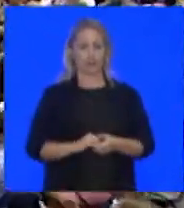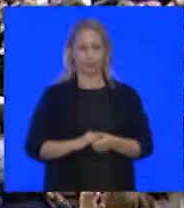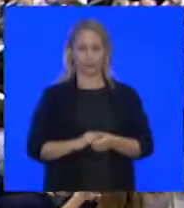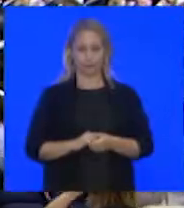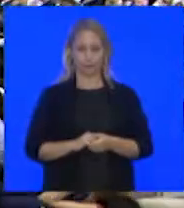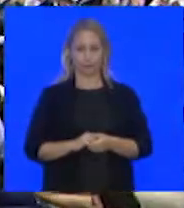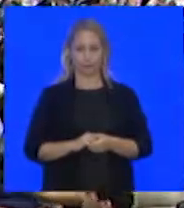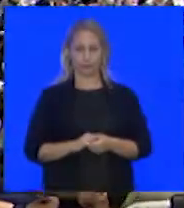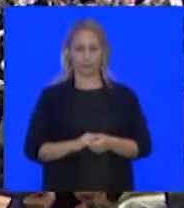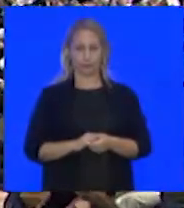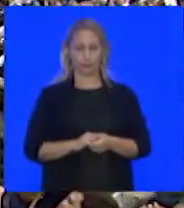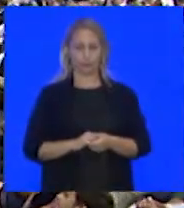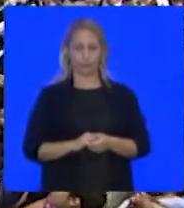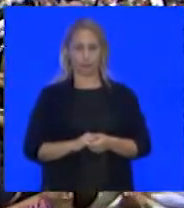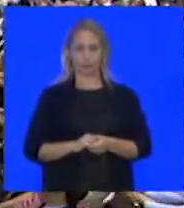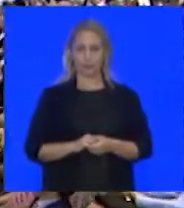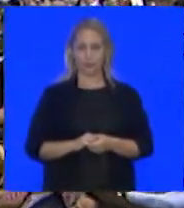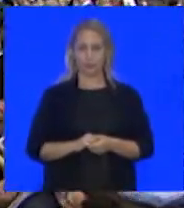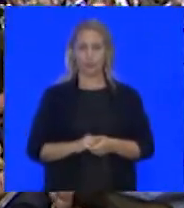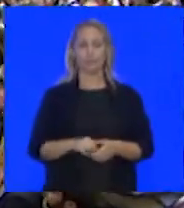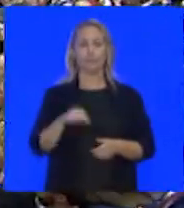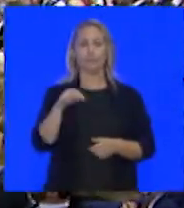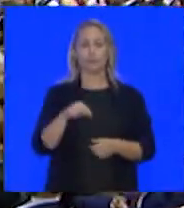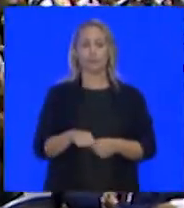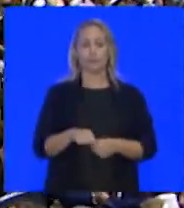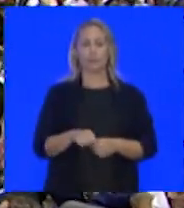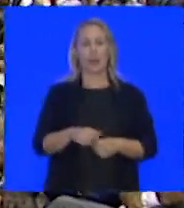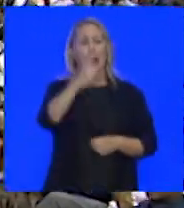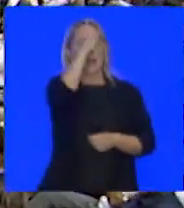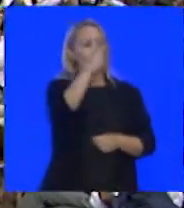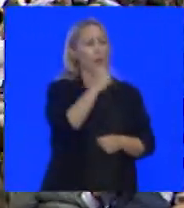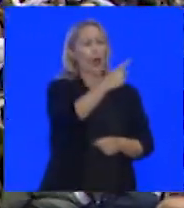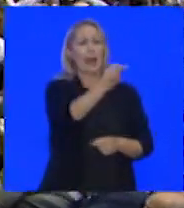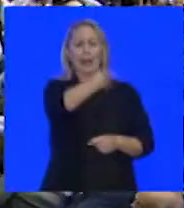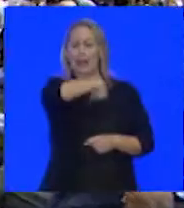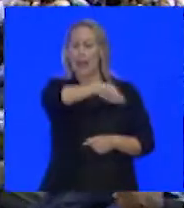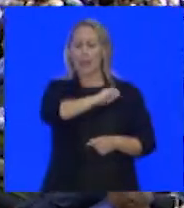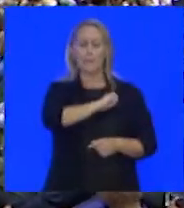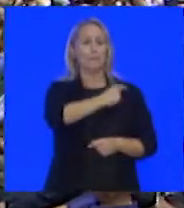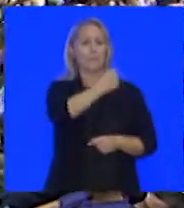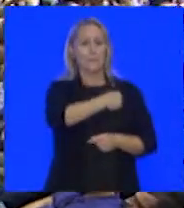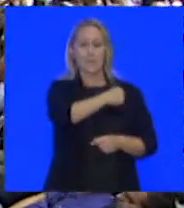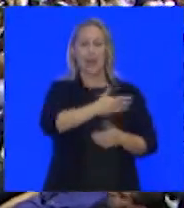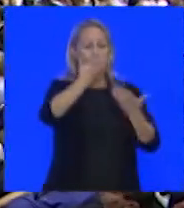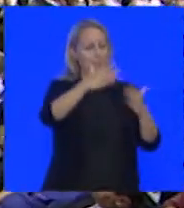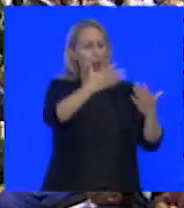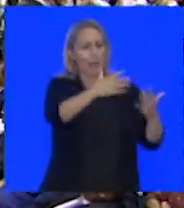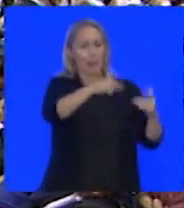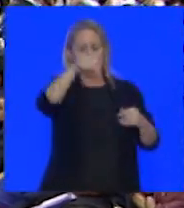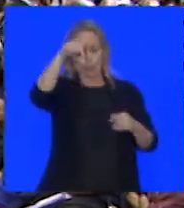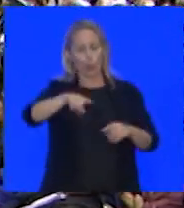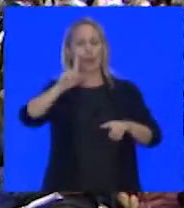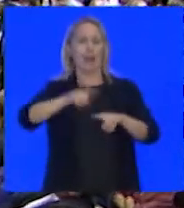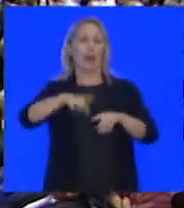Αυτά που κάνει η Κύπρος, που κάνει η Ιταλία, που κάνει η Πορτογαλία, που κάνει η Μάλτα, θα τα κάνουμε και εμείς εδώ. Ενισχύει όμως